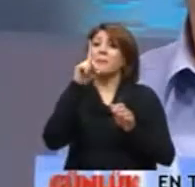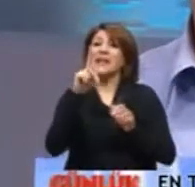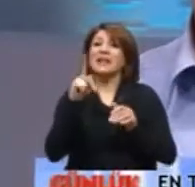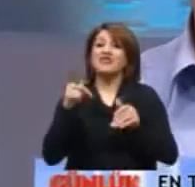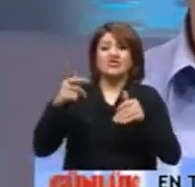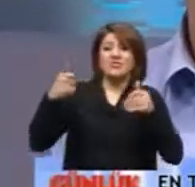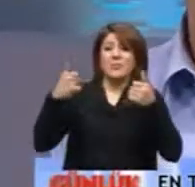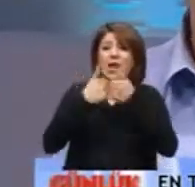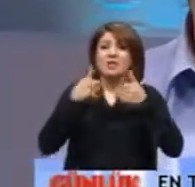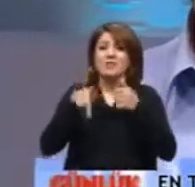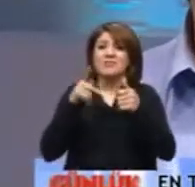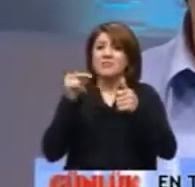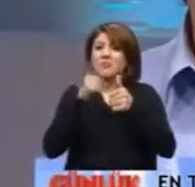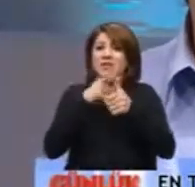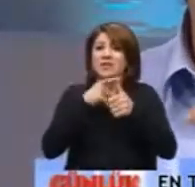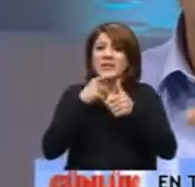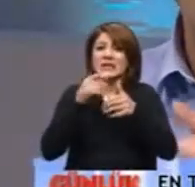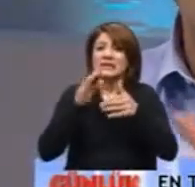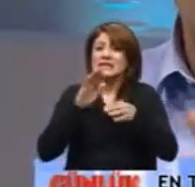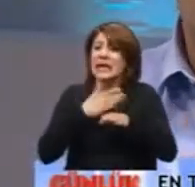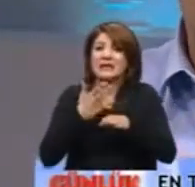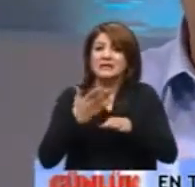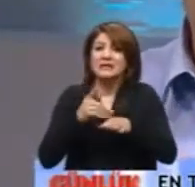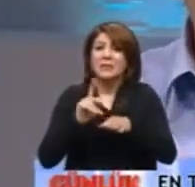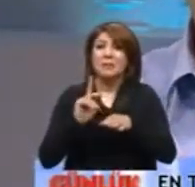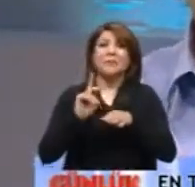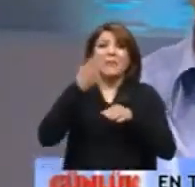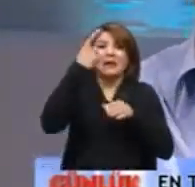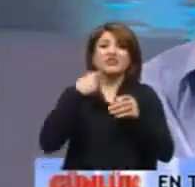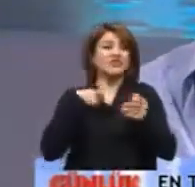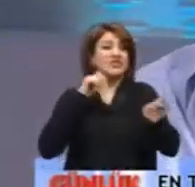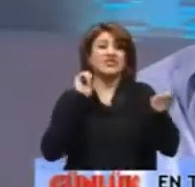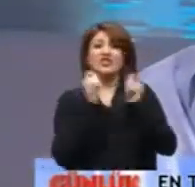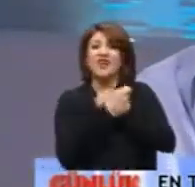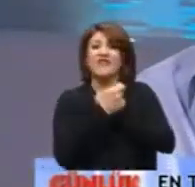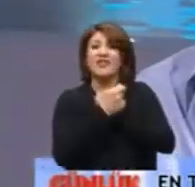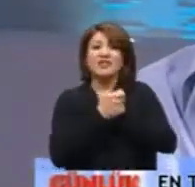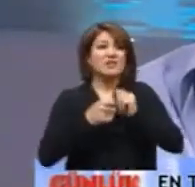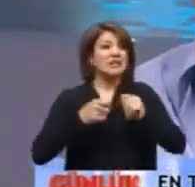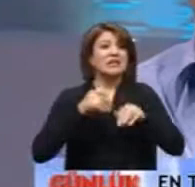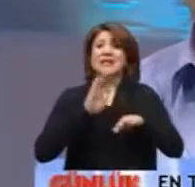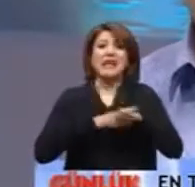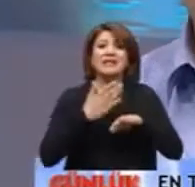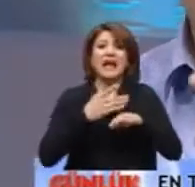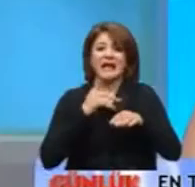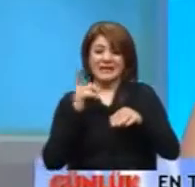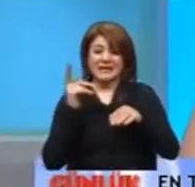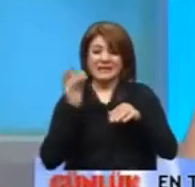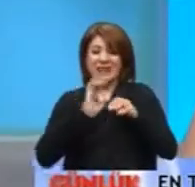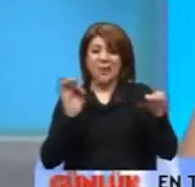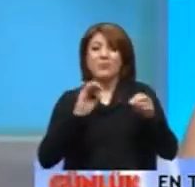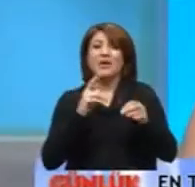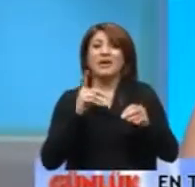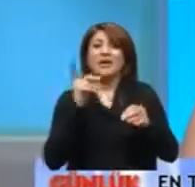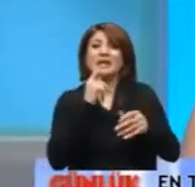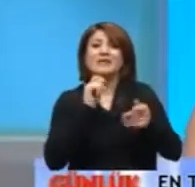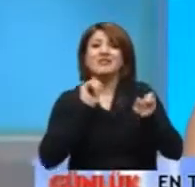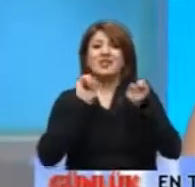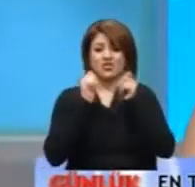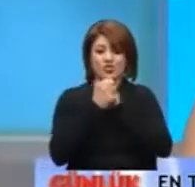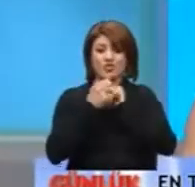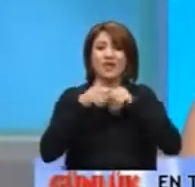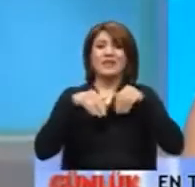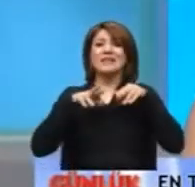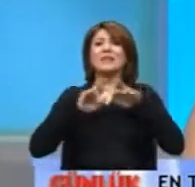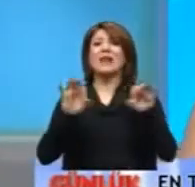nasıldı diyor. Spiker. Çevirmen de diyor ki birinci time nasıldı diyor. Yani aslında arada bir çevirme. Arada bir İngilizce olsun. Şota ile Arçil çok iyi Türkçe biliyorlar